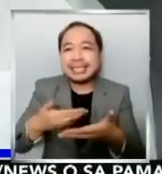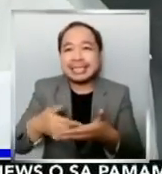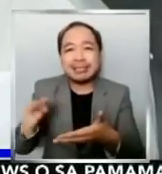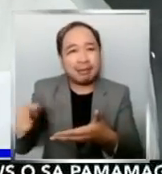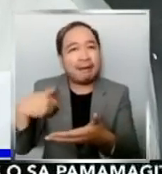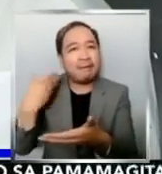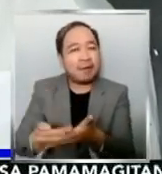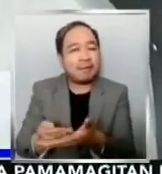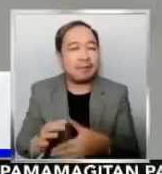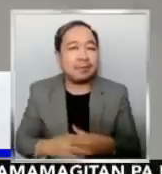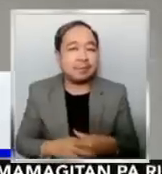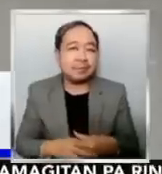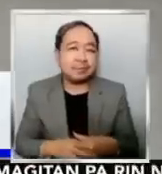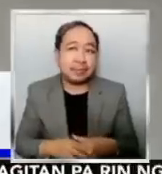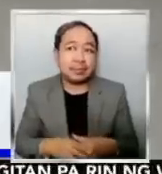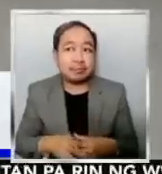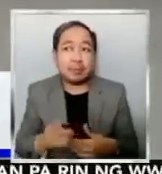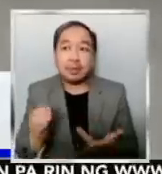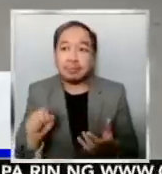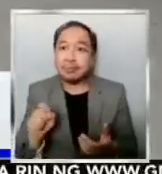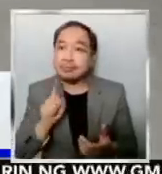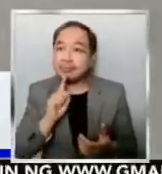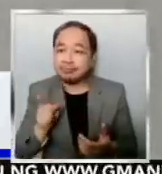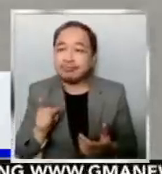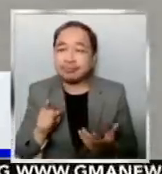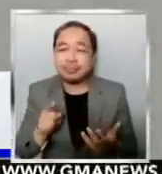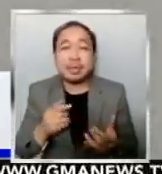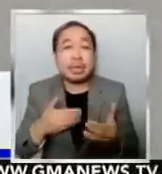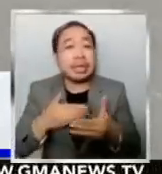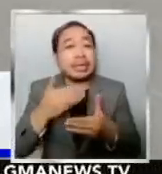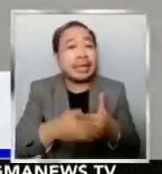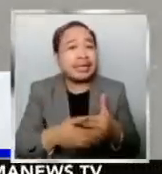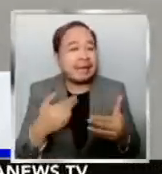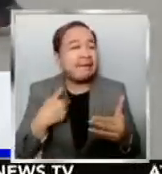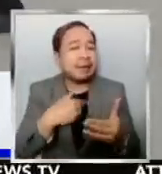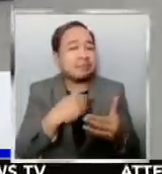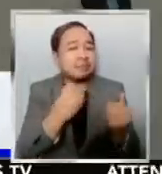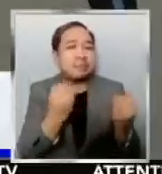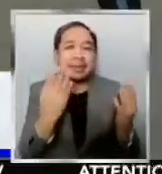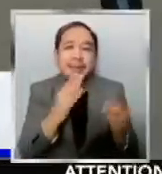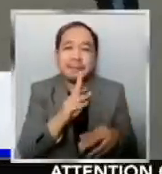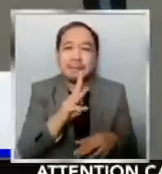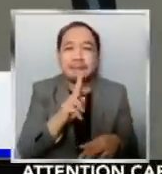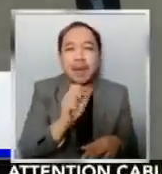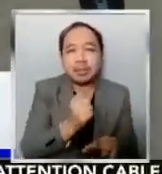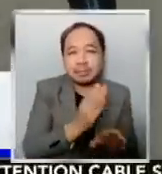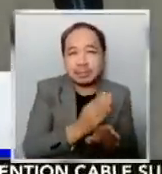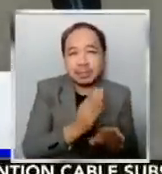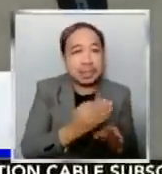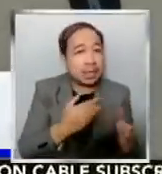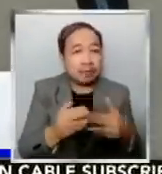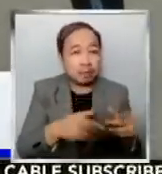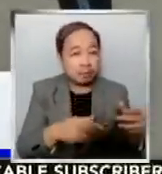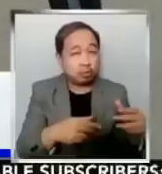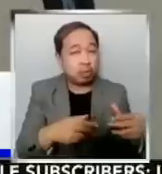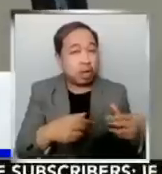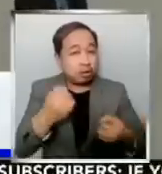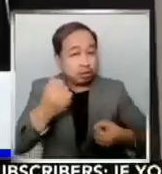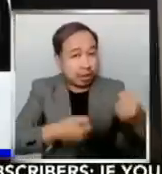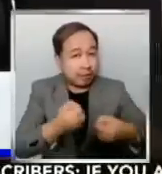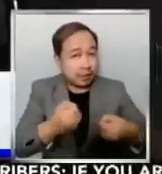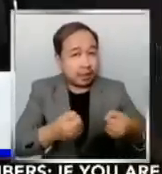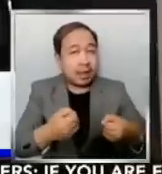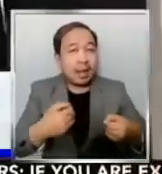kailangan nila ka-seatbelt niya. Sunod namang naharang ang mga bus na ito. Kompleto man sa seatbelt ang driver seat at ang first row ng